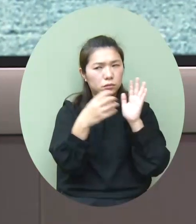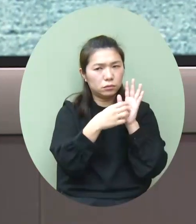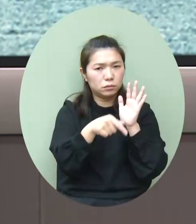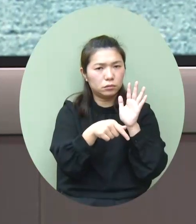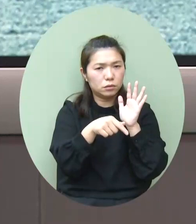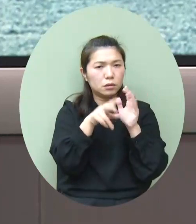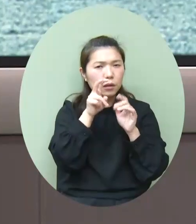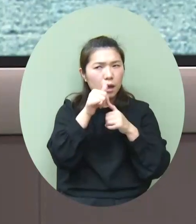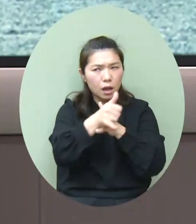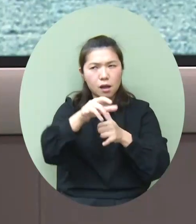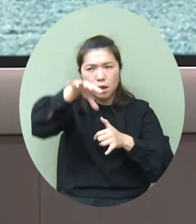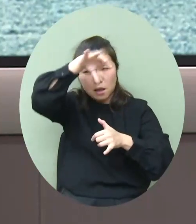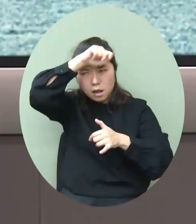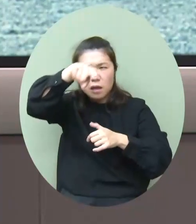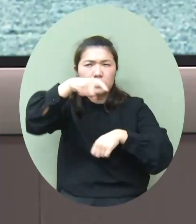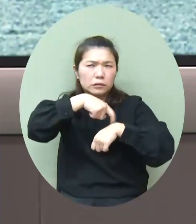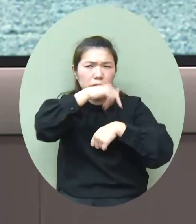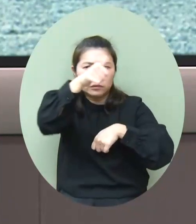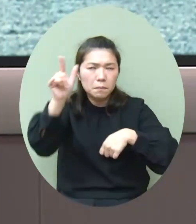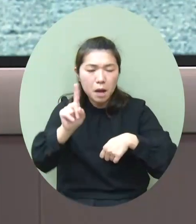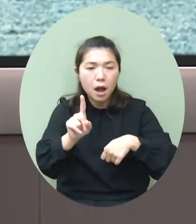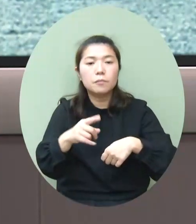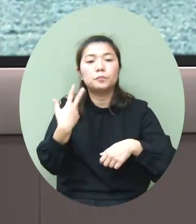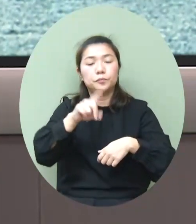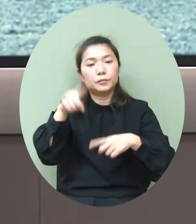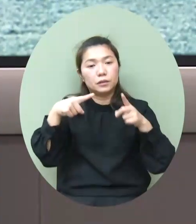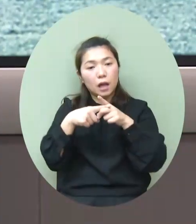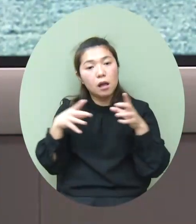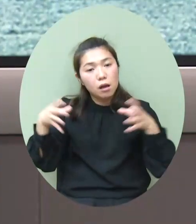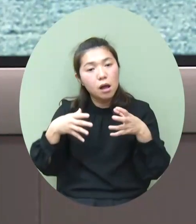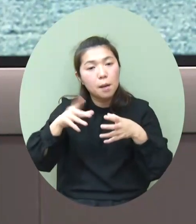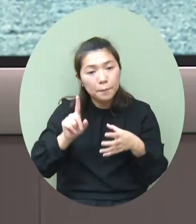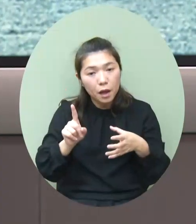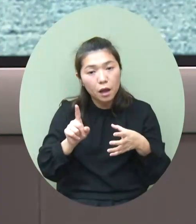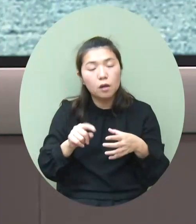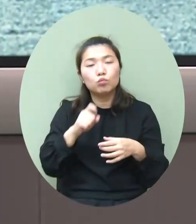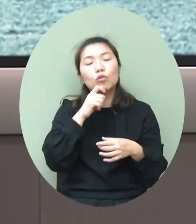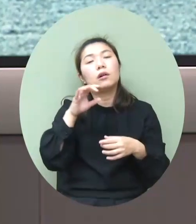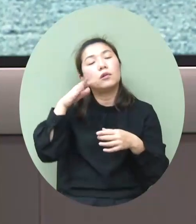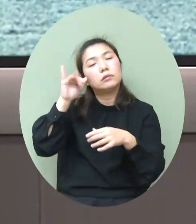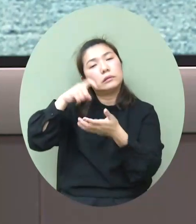是受到感染，可以使用这一个城市